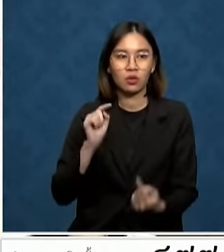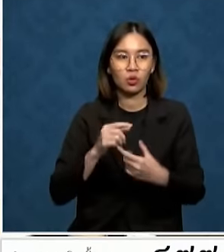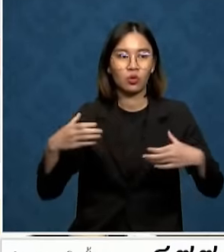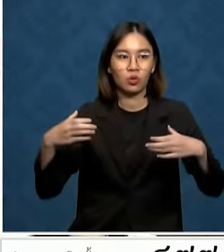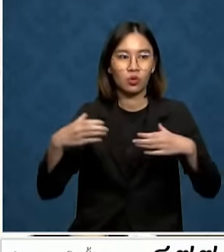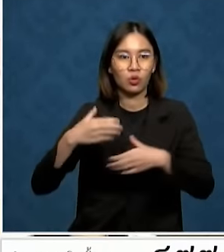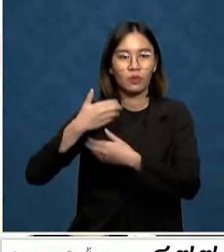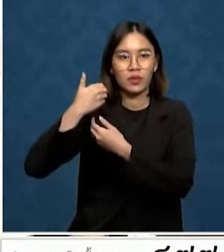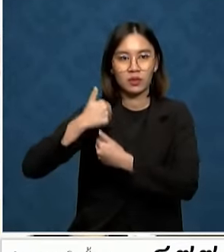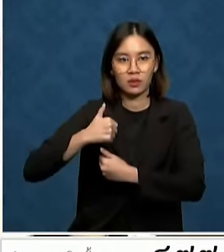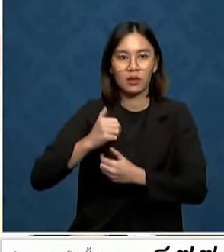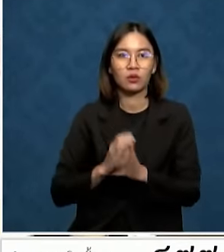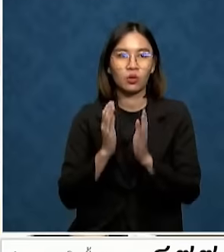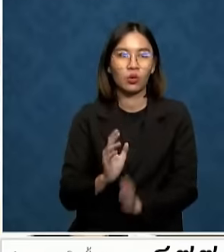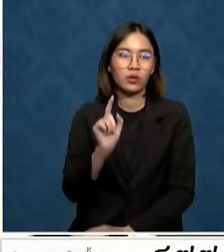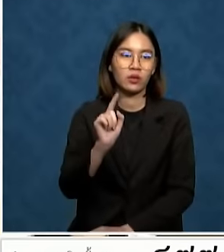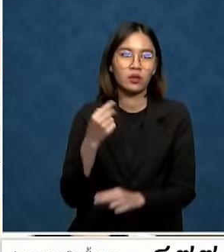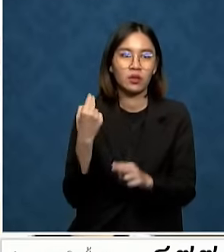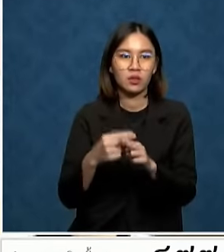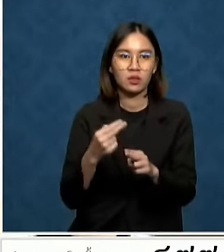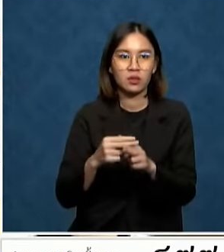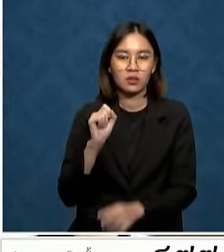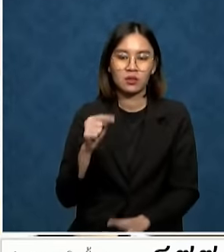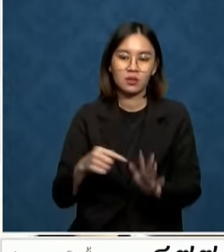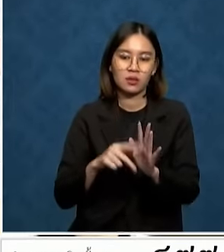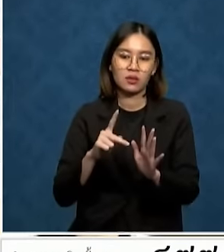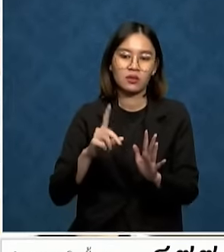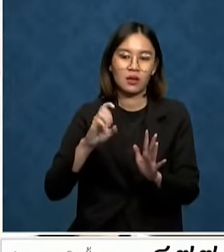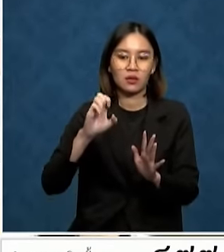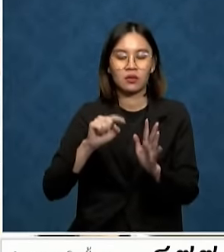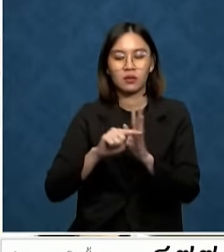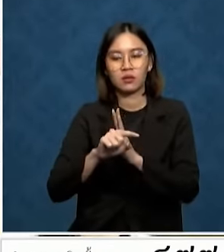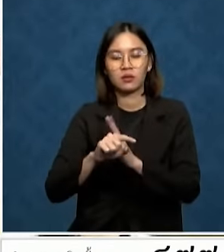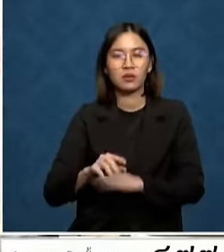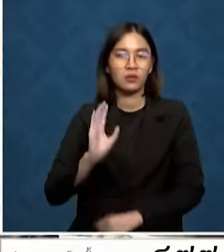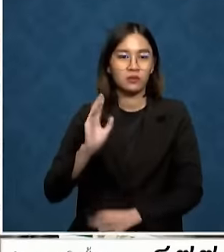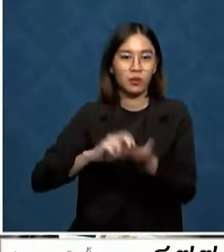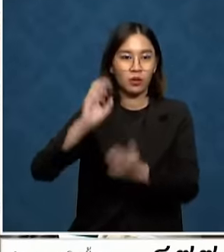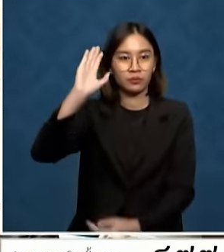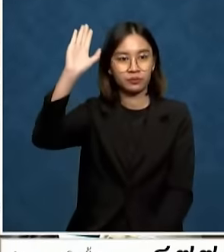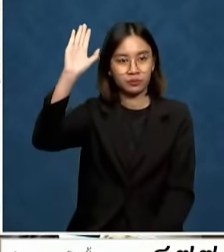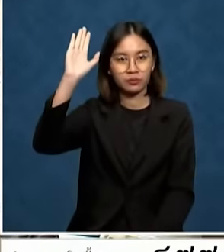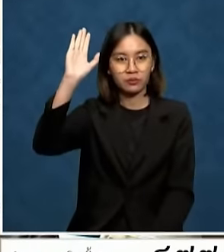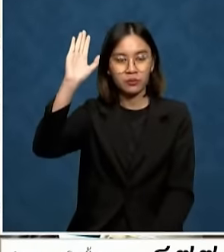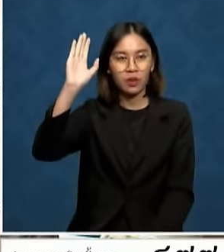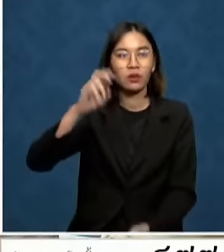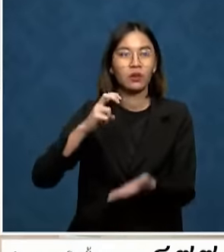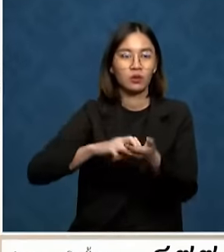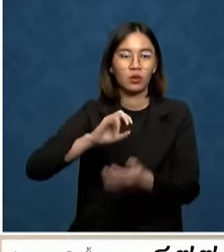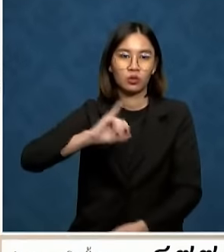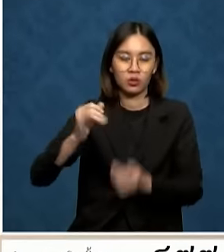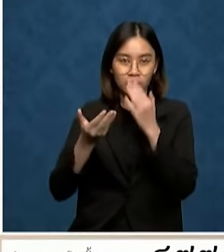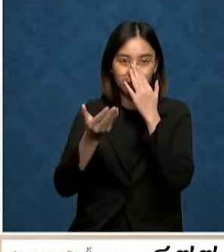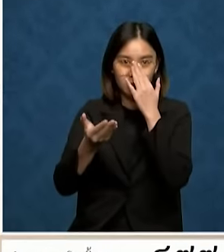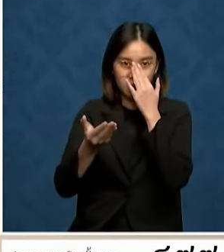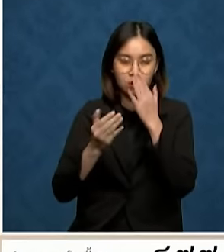อผู้รัรดวยครับครั ผรัรองถูกตองครับเชิ